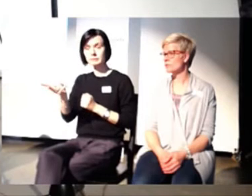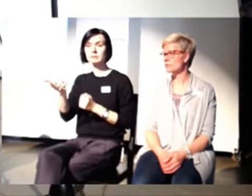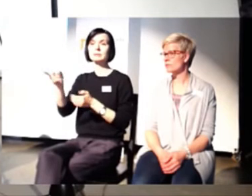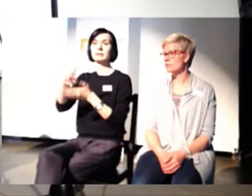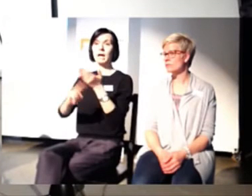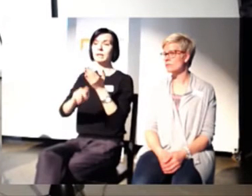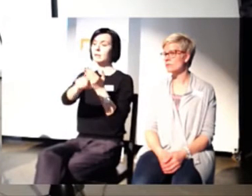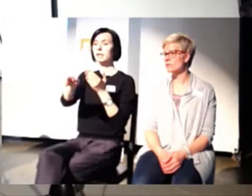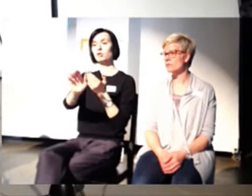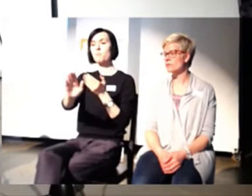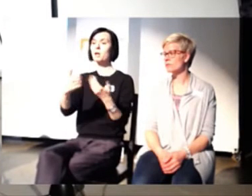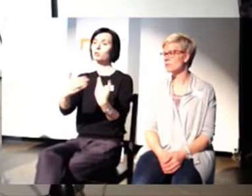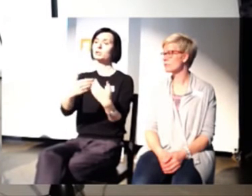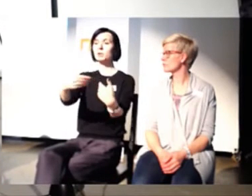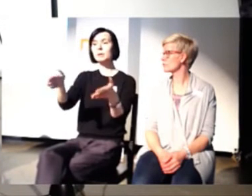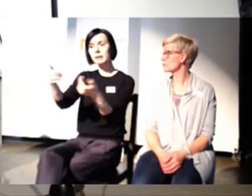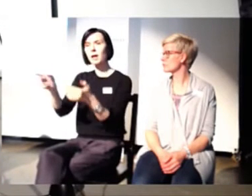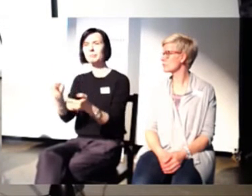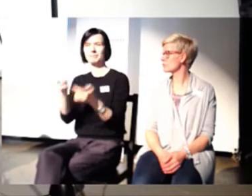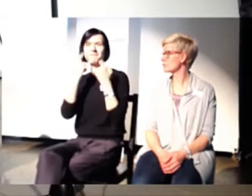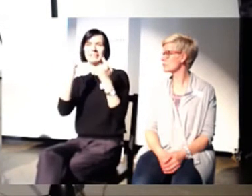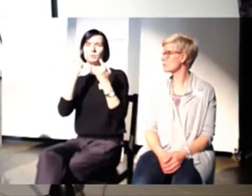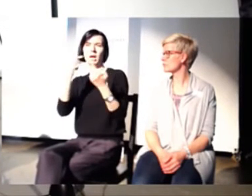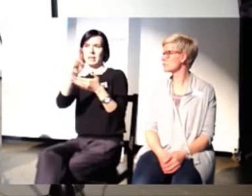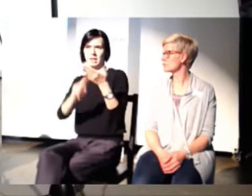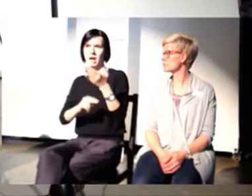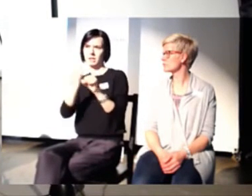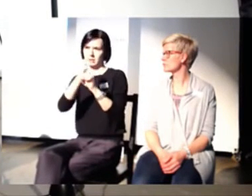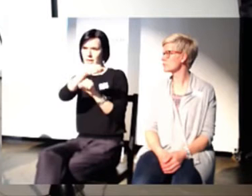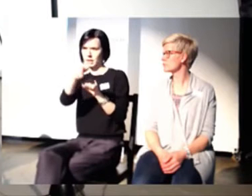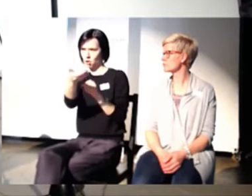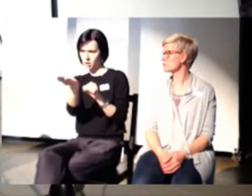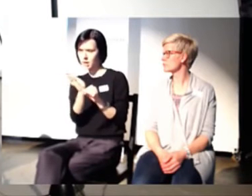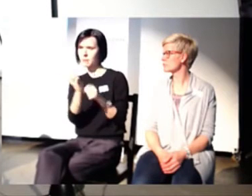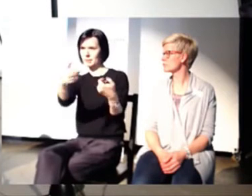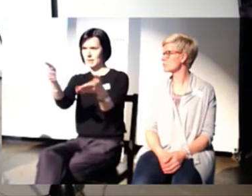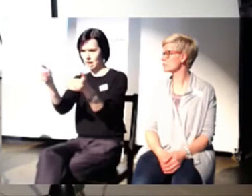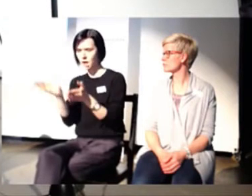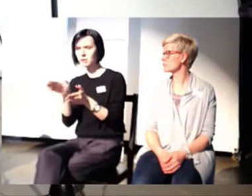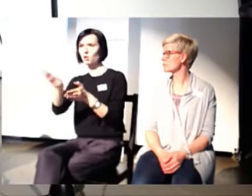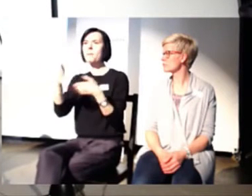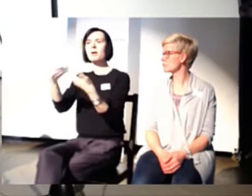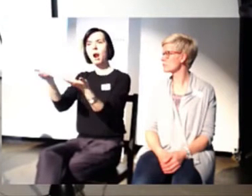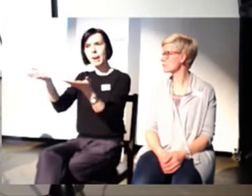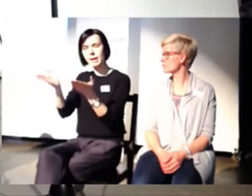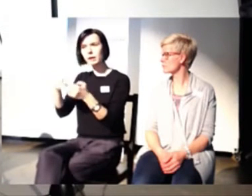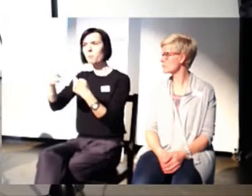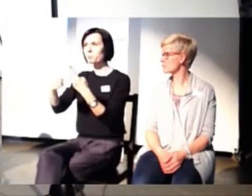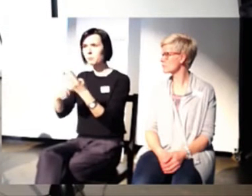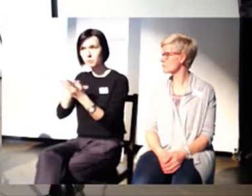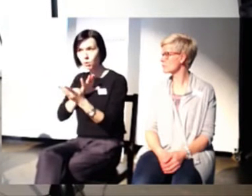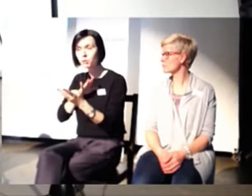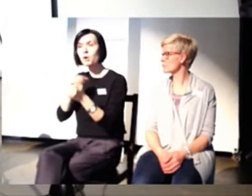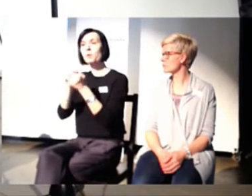työskentelytiloja ja lähinnä visuaalisen taiteen tekijöille. Se on nyt nykyään jo oma galleria ja niin edelleen, mutta tämän perustamisessa